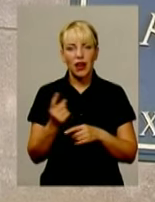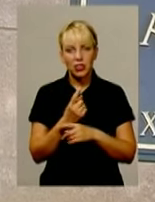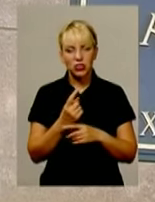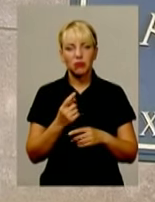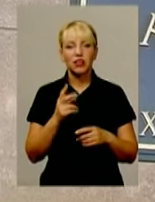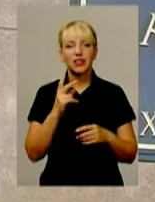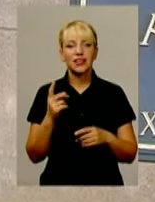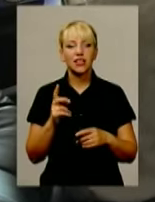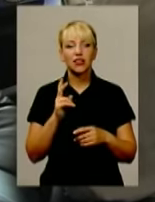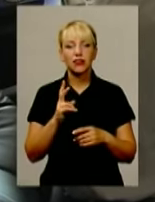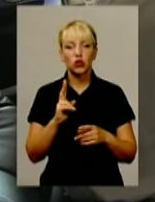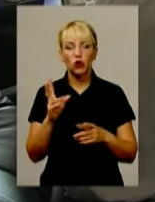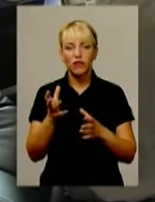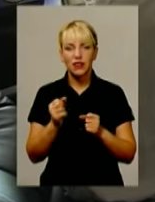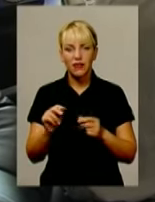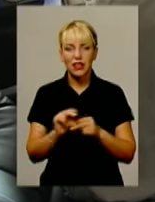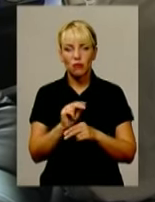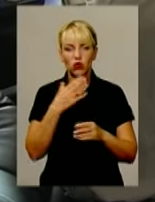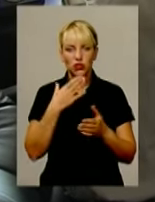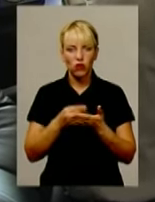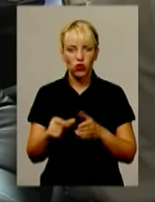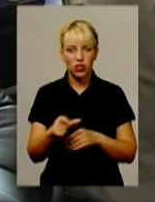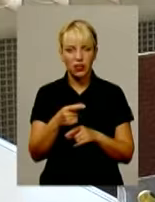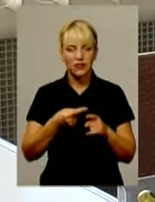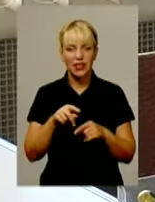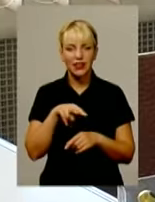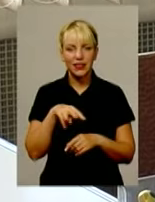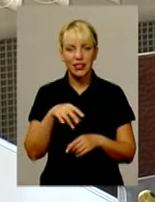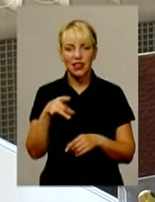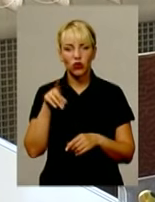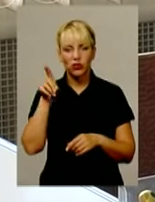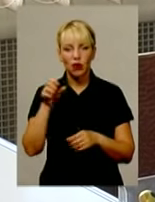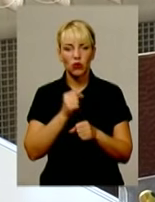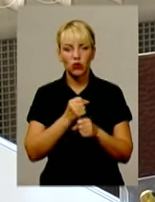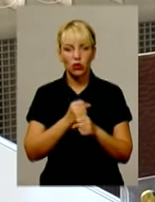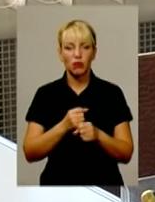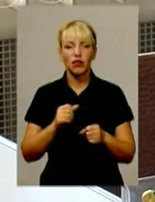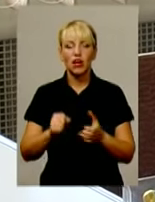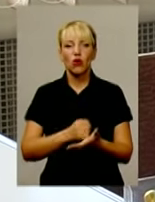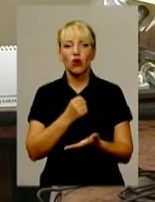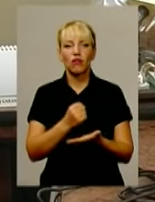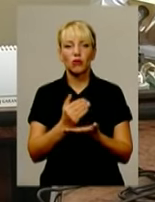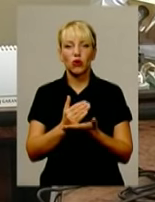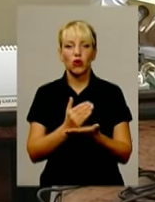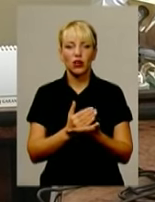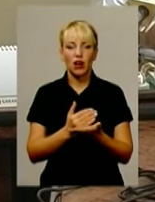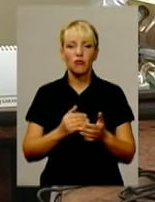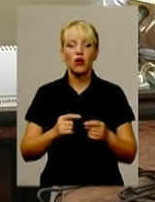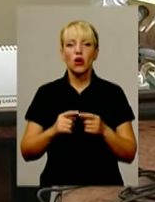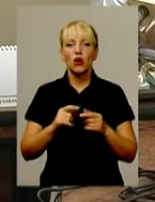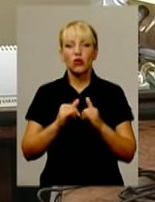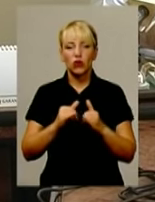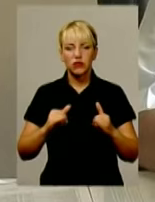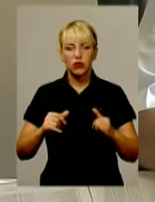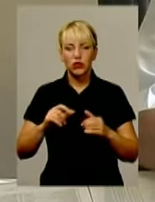хто взявся за ремонт власних автошляхів, став Летичівський район. Там розробили і ухвалили програму розвитку доріг загального користування